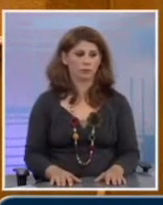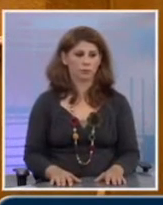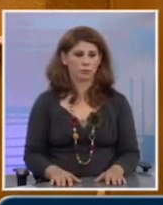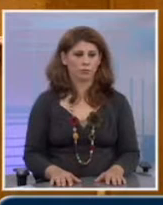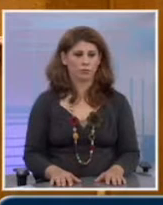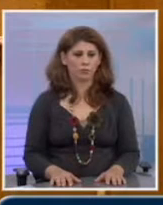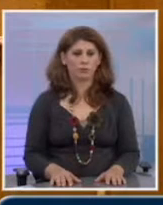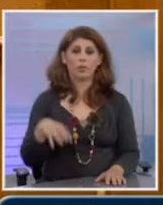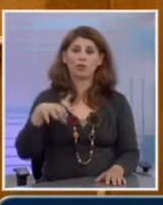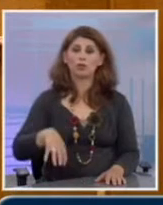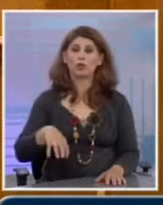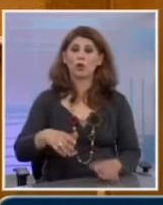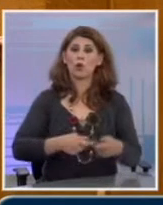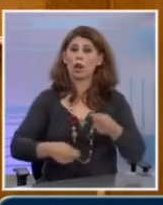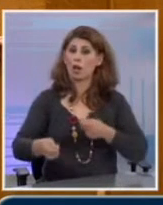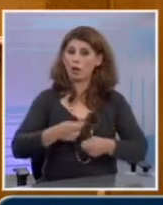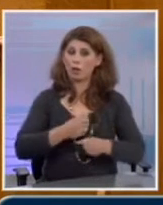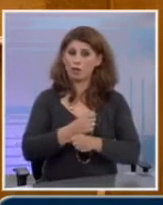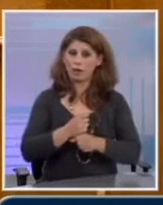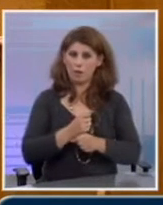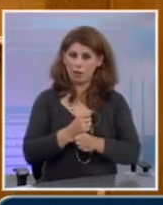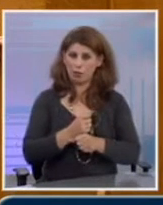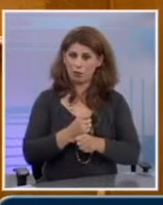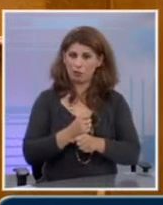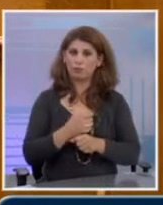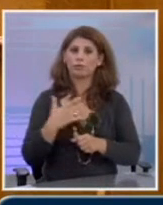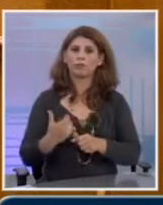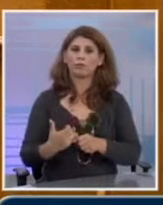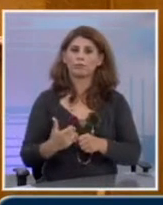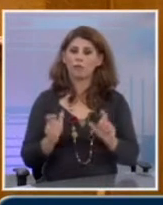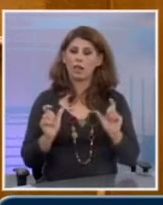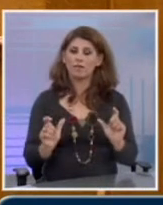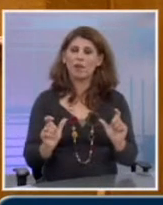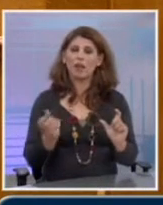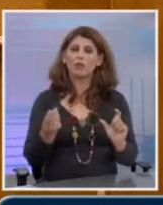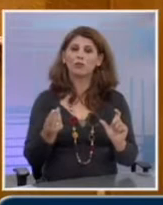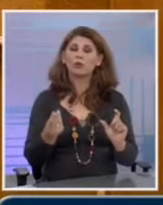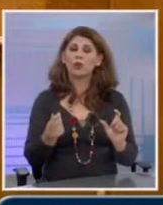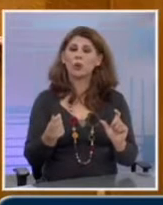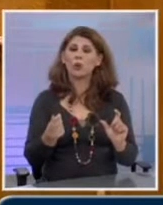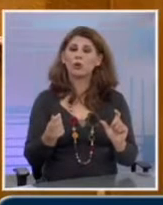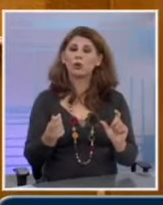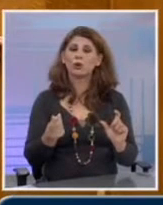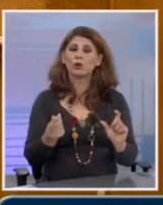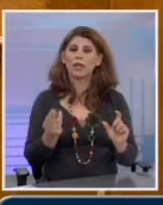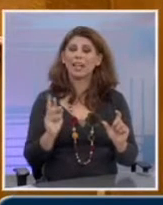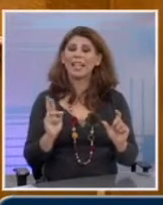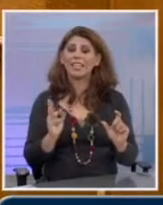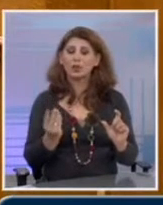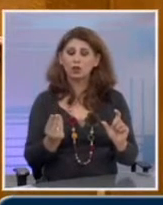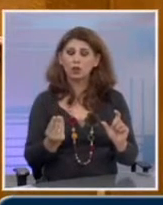στο χώρο της αγοράς του φαρμάκου, βάζουμε ασφαλιστικές δικλίδες και ρήτρες οι